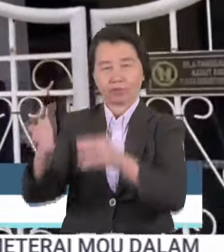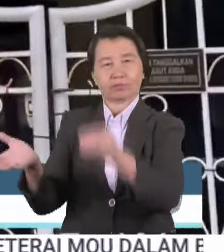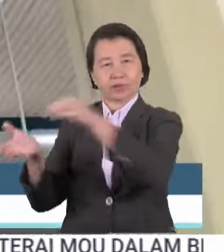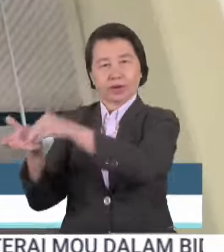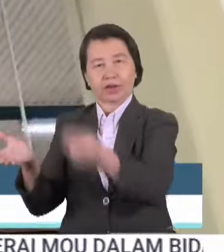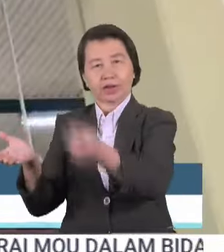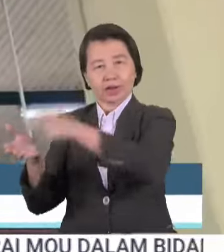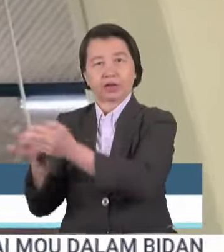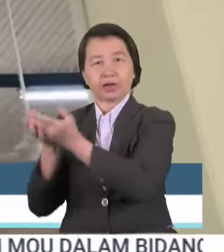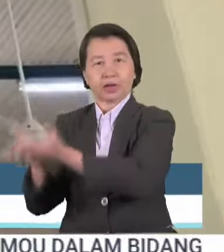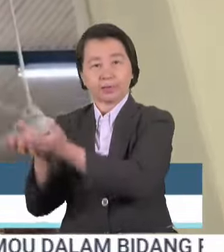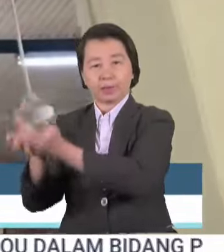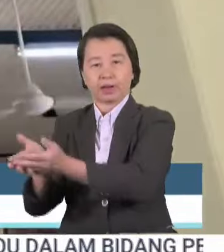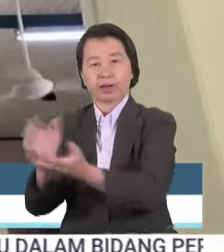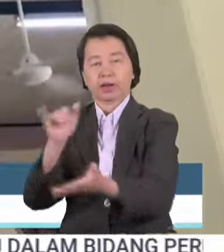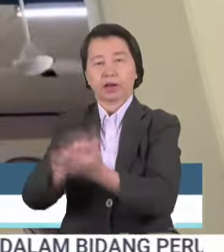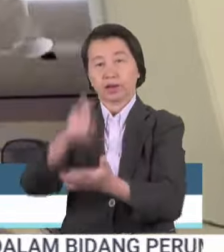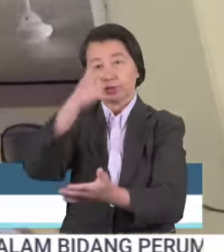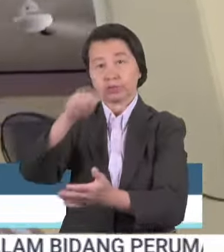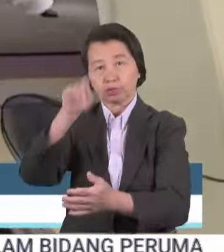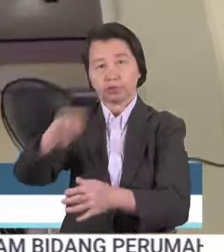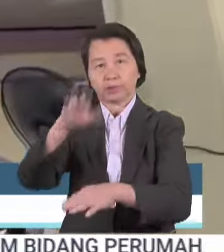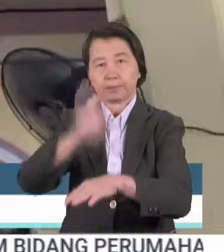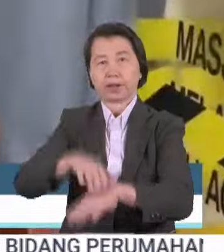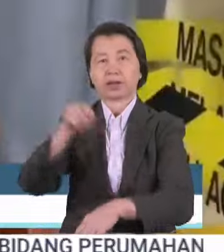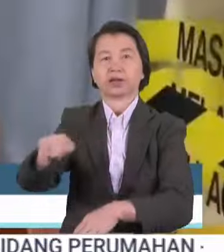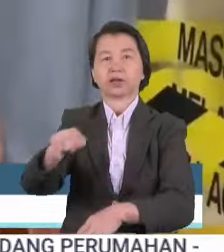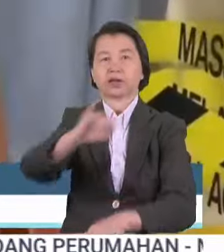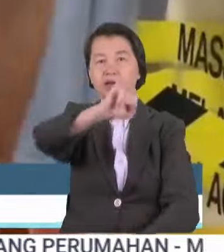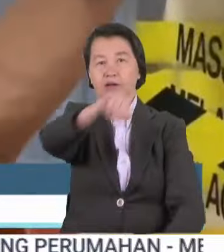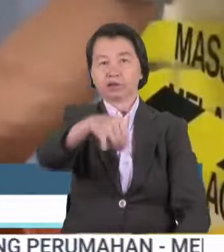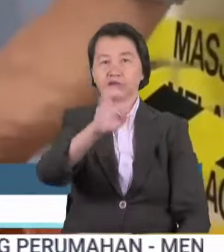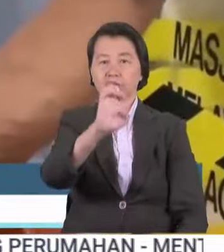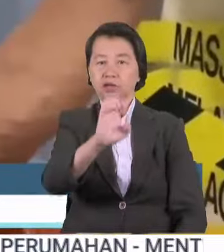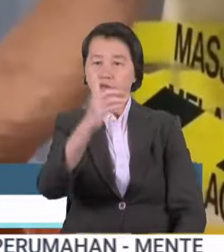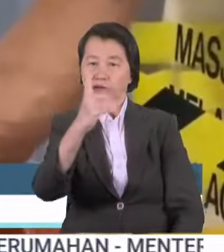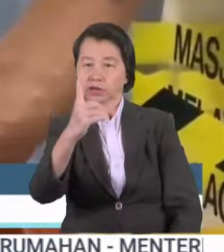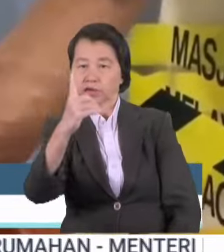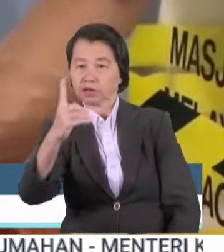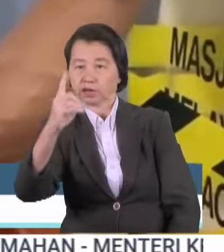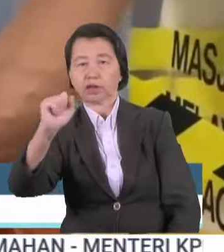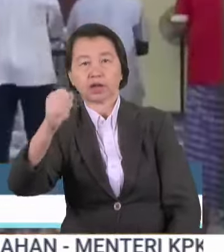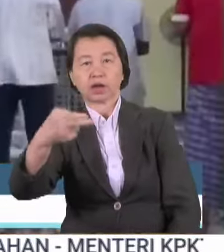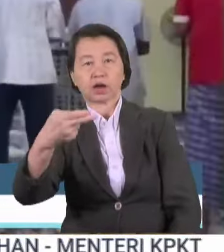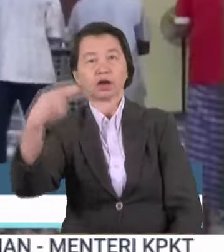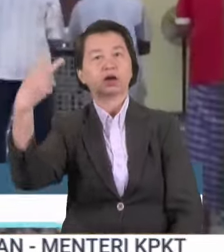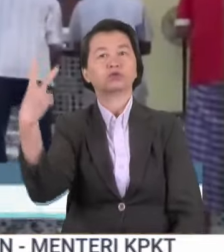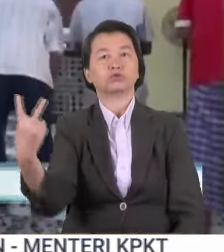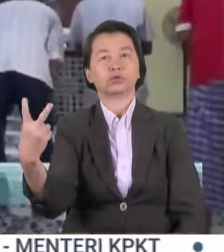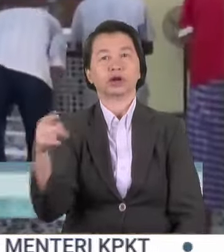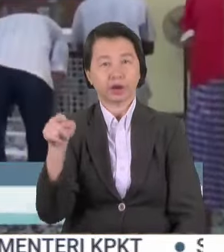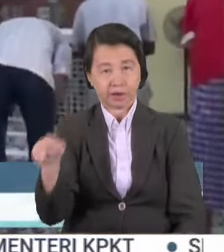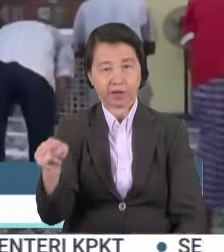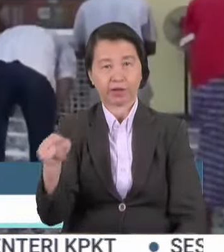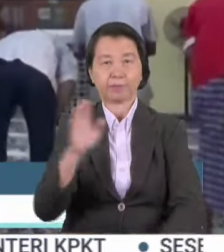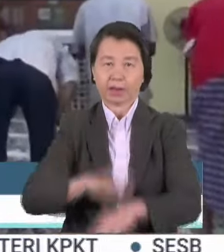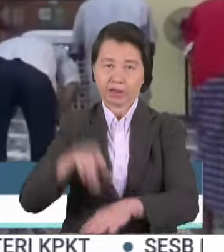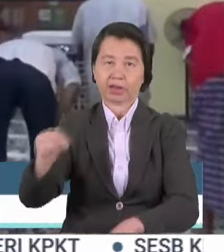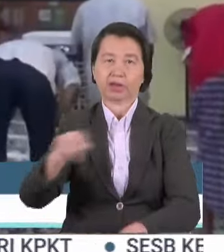Disebabkan itu, ia digelar Jeddah Kedua. Masjid ini ada gelaran sebenarnya. Dia panggil Jeddah Kedua.